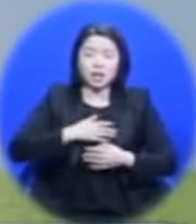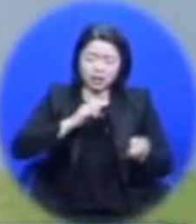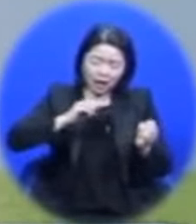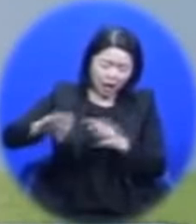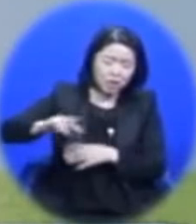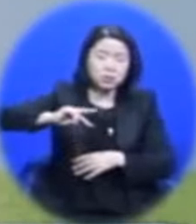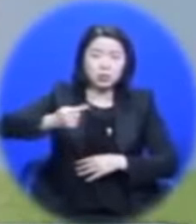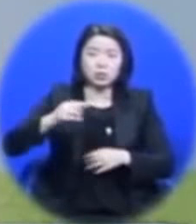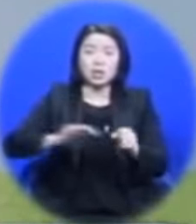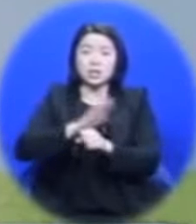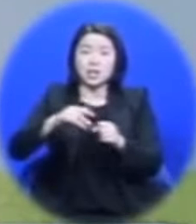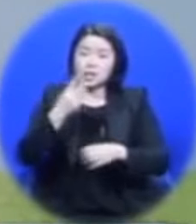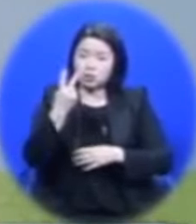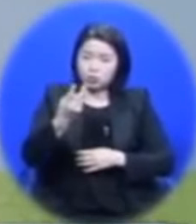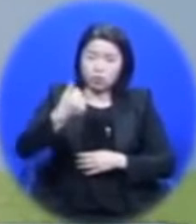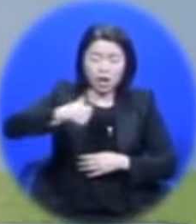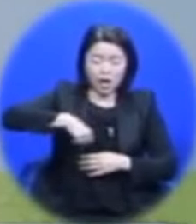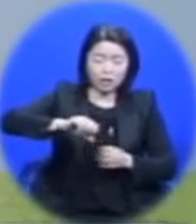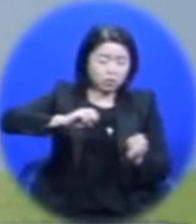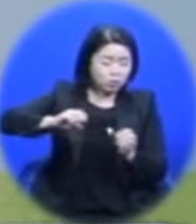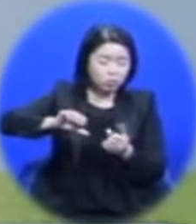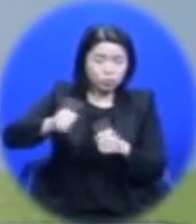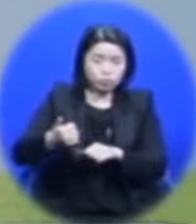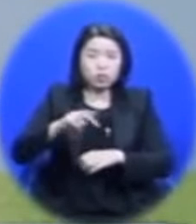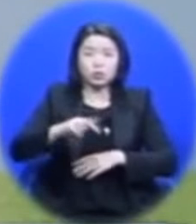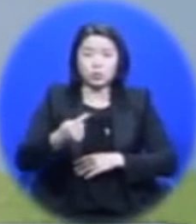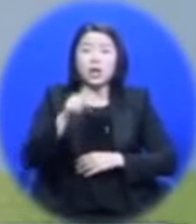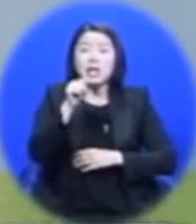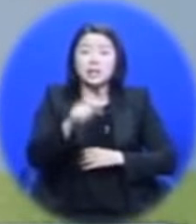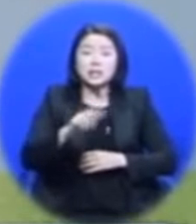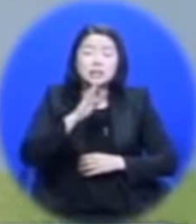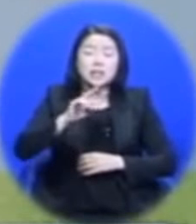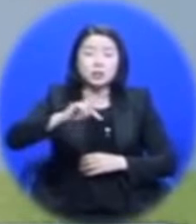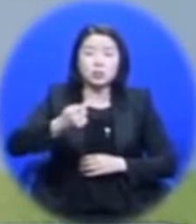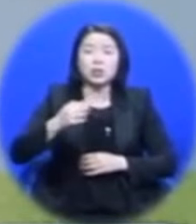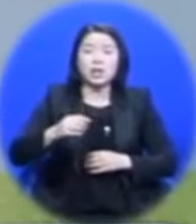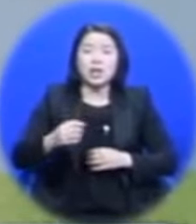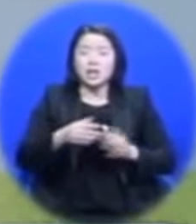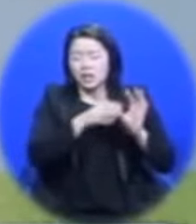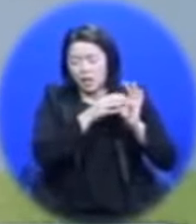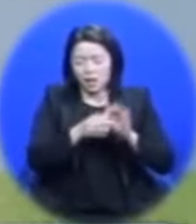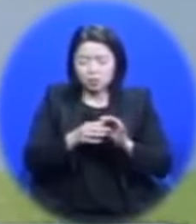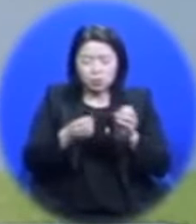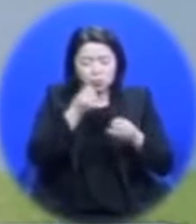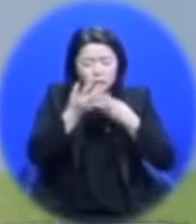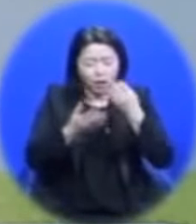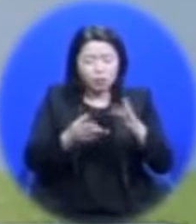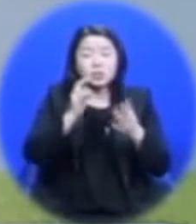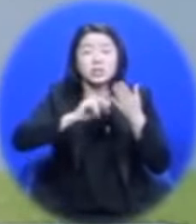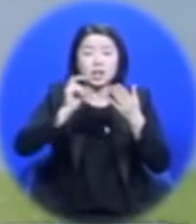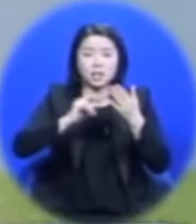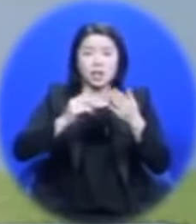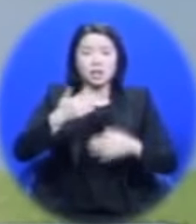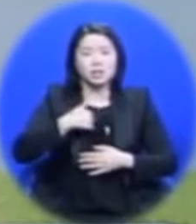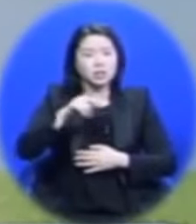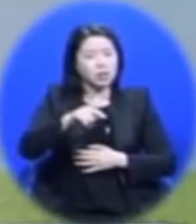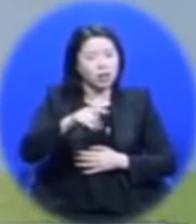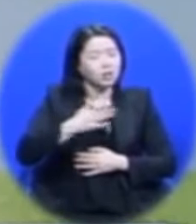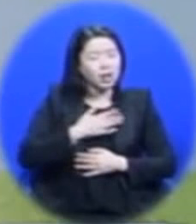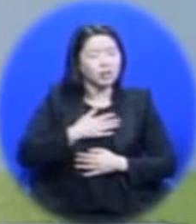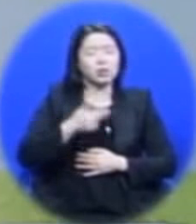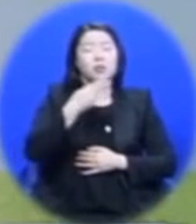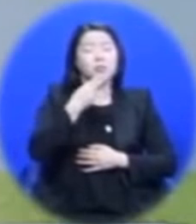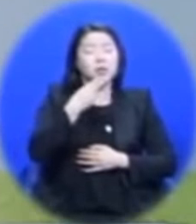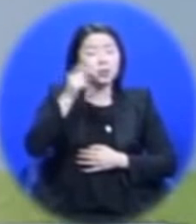잃어버려도 사랑하는 두 아들이 죽어도 그래도 여전히 나오는 찬양 그 찬양이 내게는 없다고 생각이